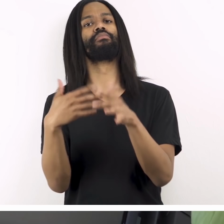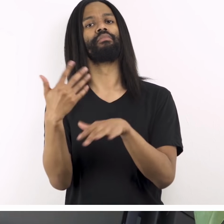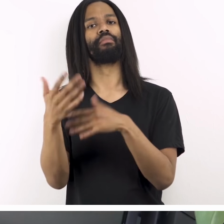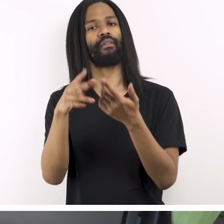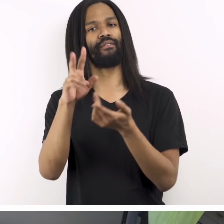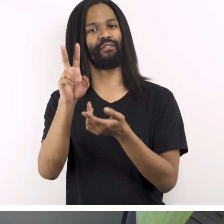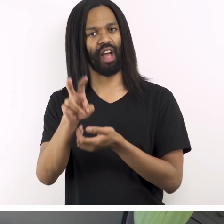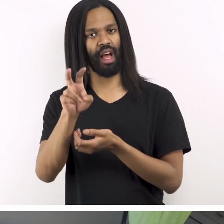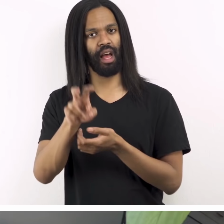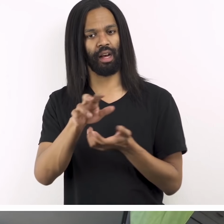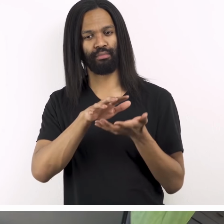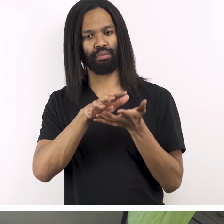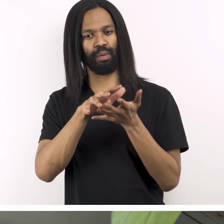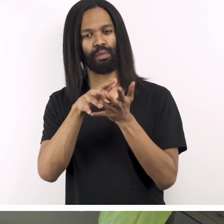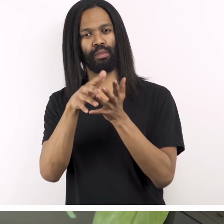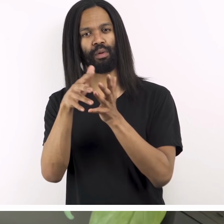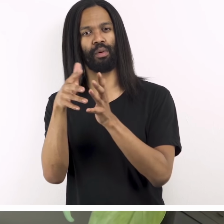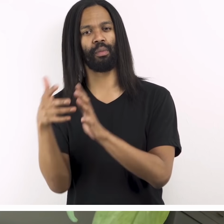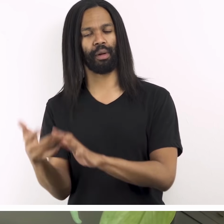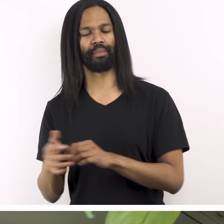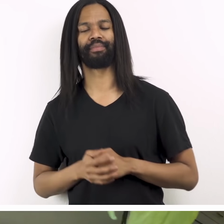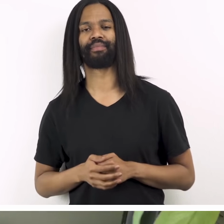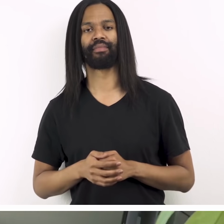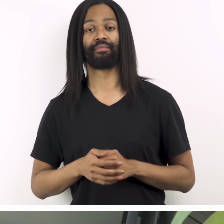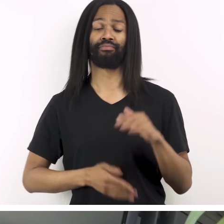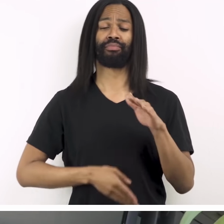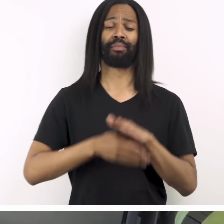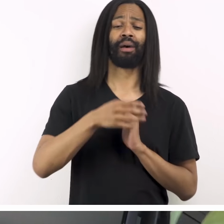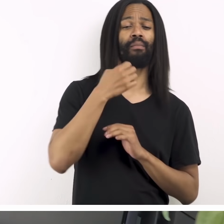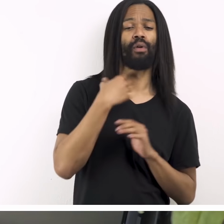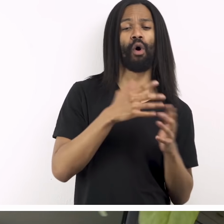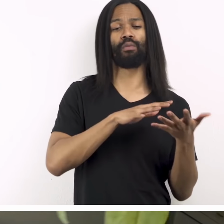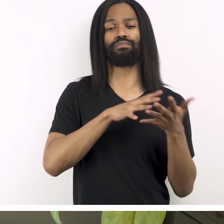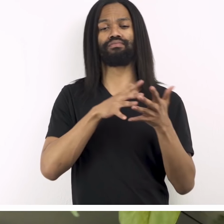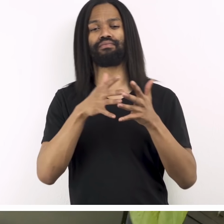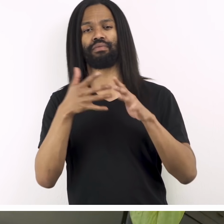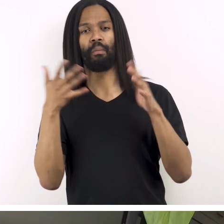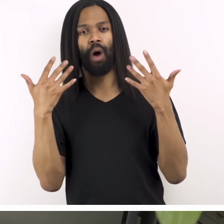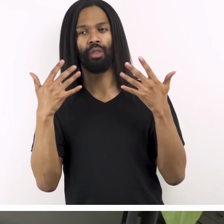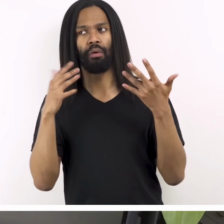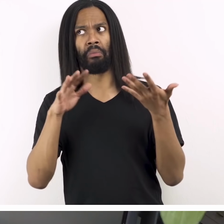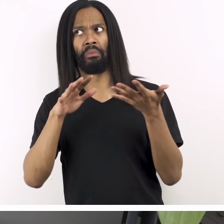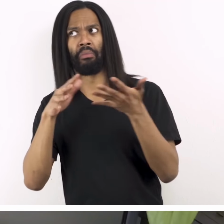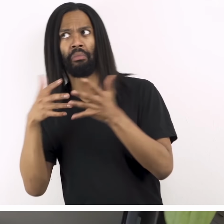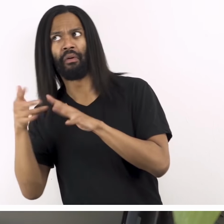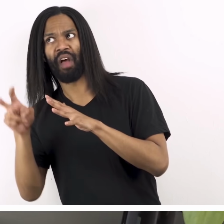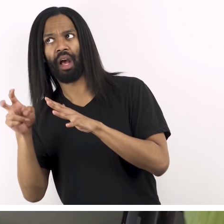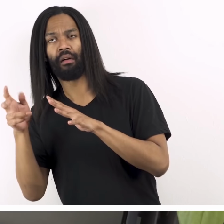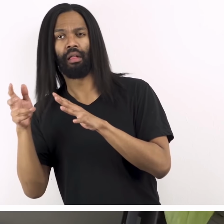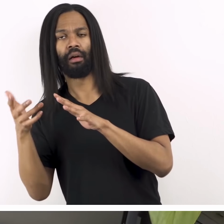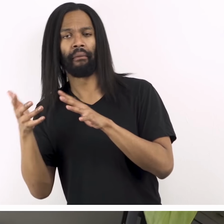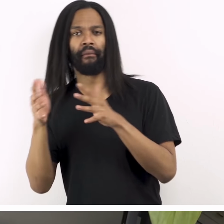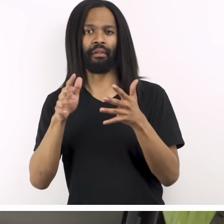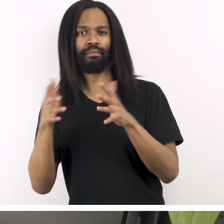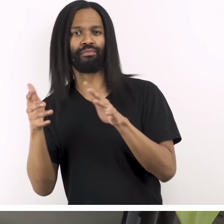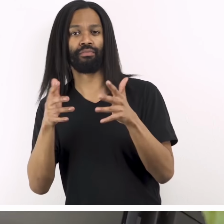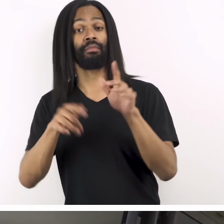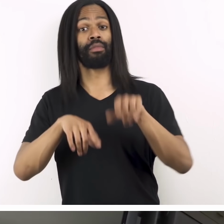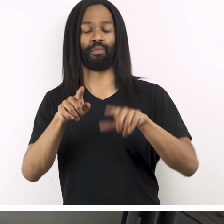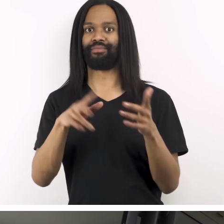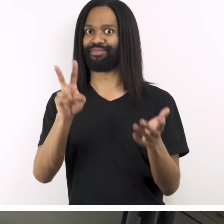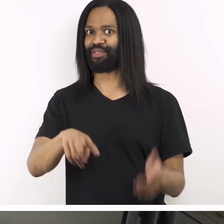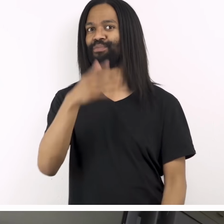elles verdissent comme ça, voilà. Voilà, ça sort très blanc, puis ensuite ça devient mint, puis ensuite soit ça verdit ou pas, mais parfois ça reste mint un petit peu comme